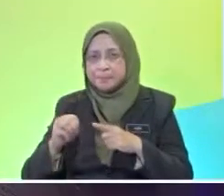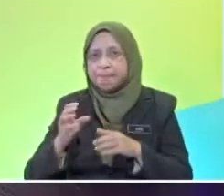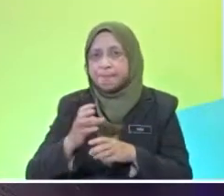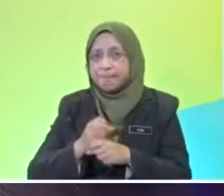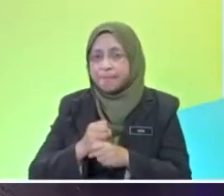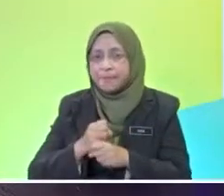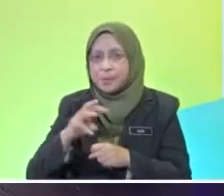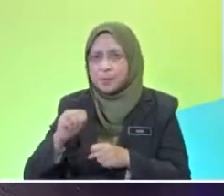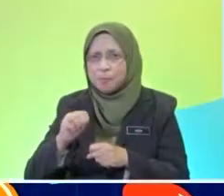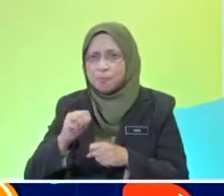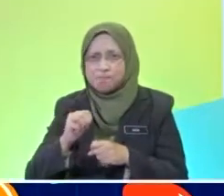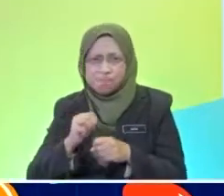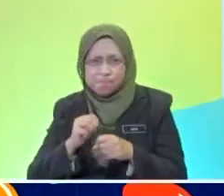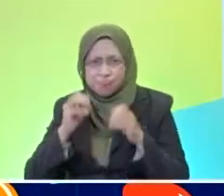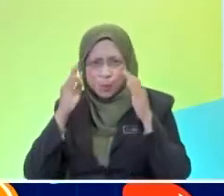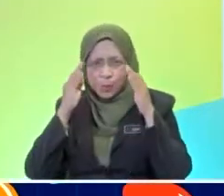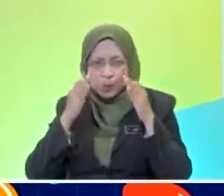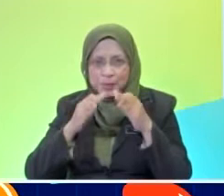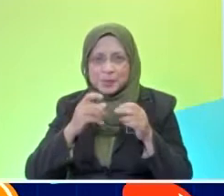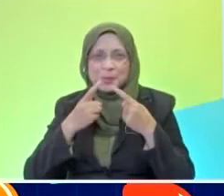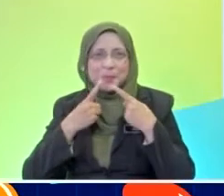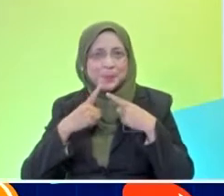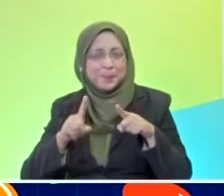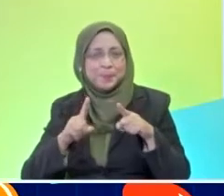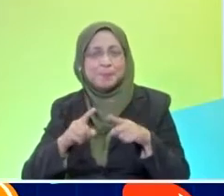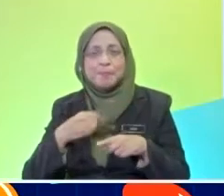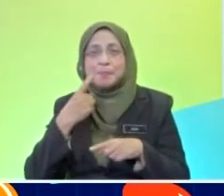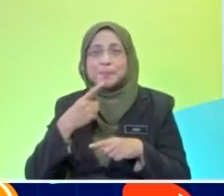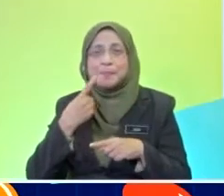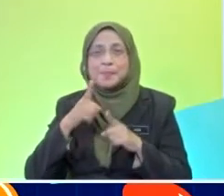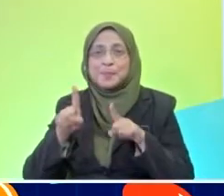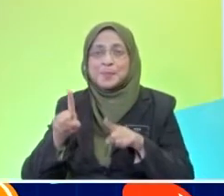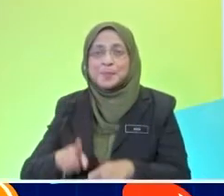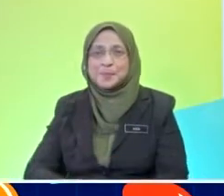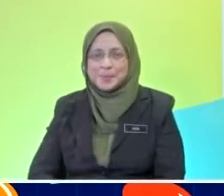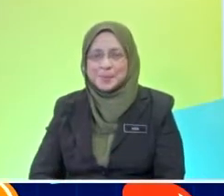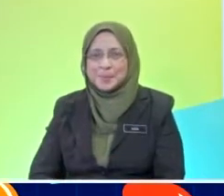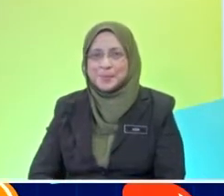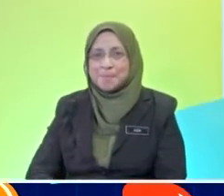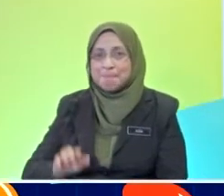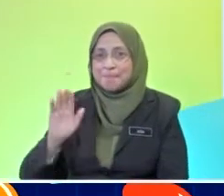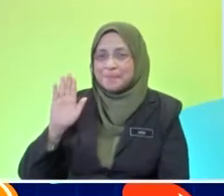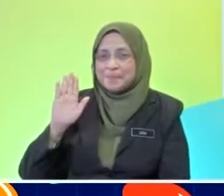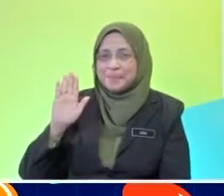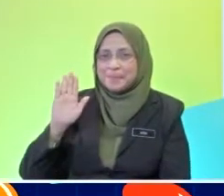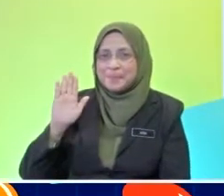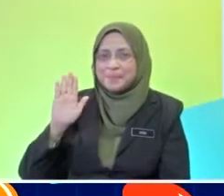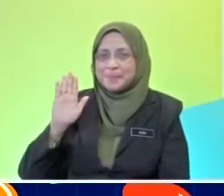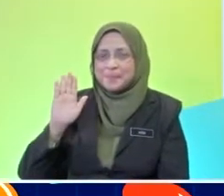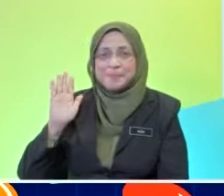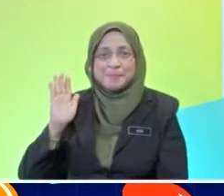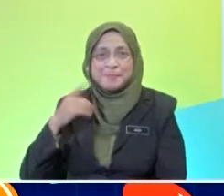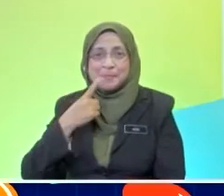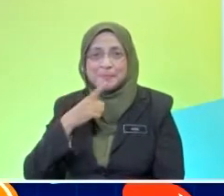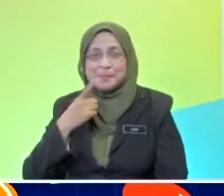begitu tekun tadi. Nampak Amsyar, Irfan. Okey, ada siapa antara keempat-empat ni? Siapa yang nak bantu ni? Sekarang masing-masing